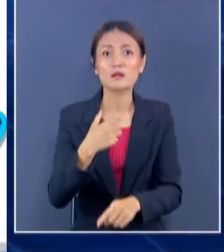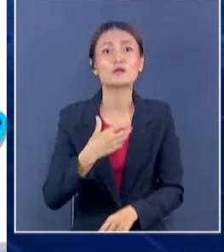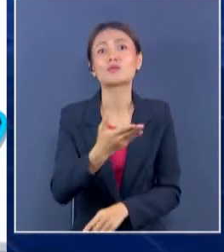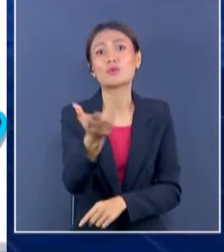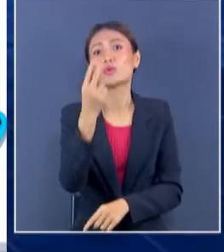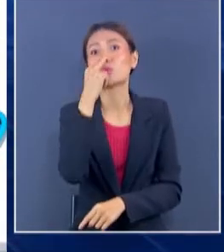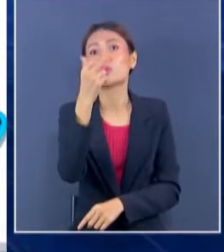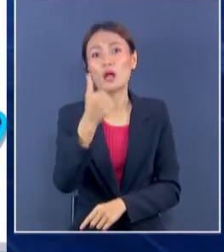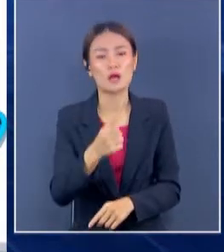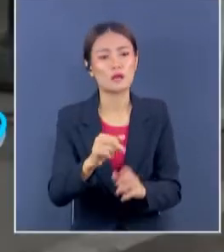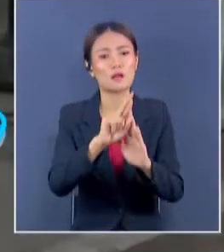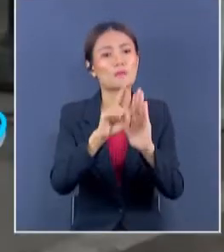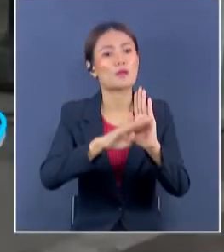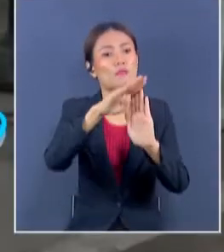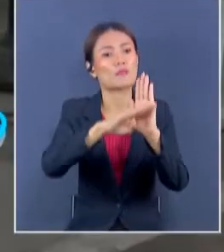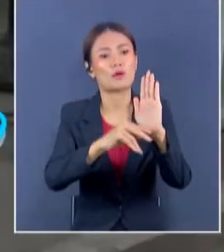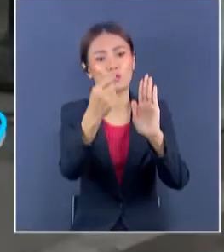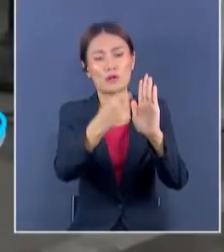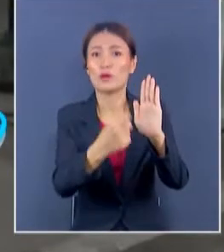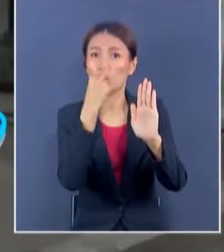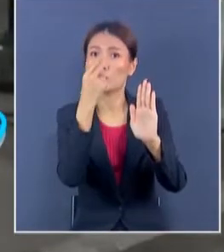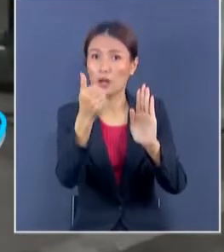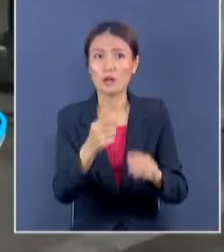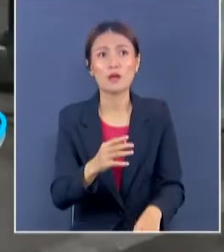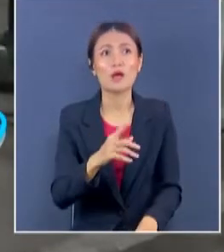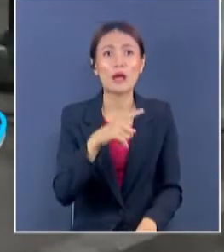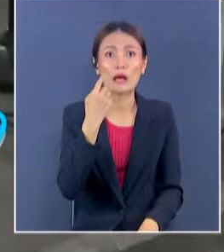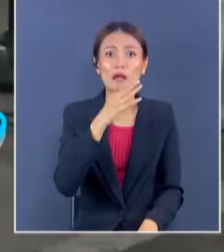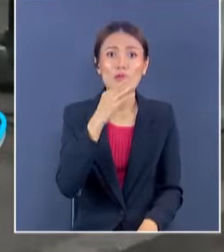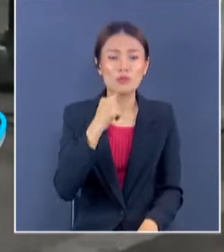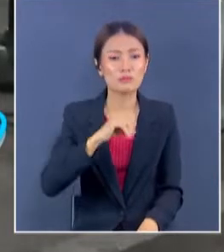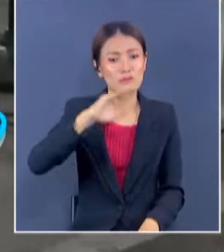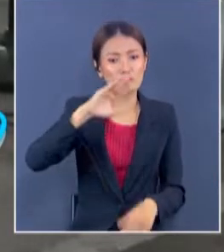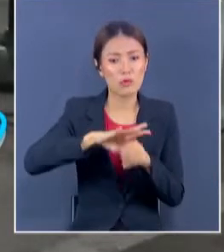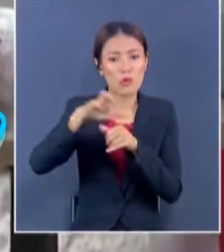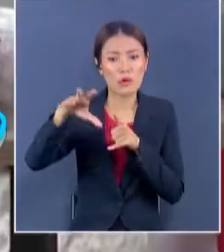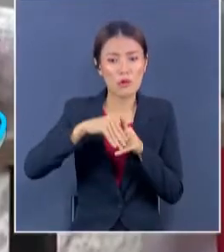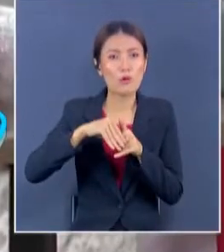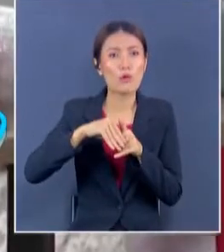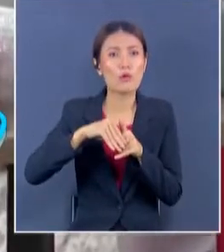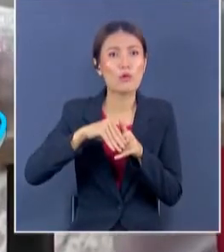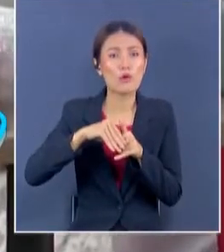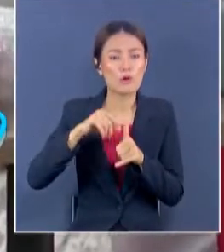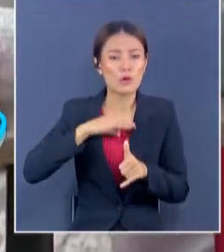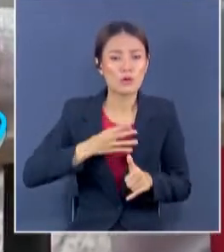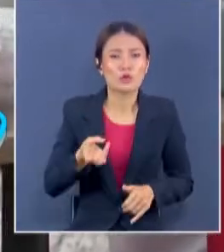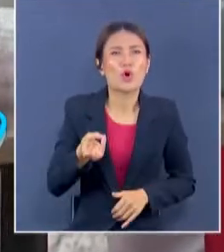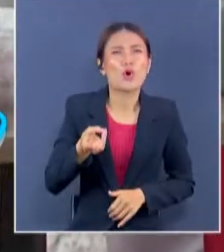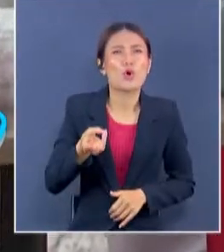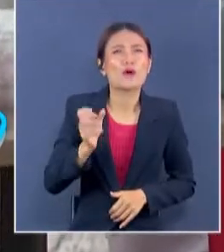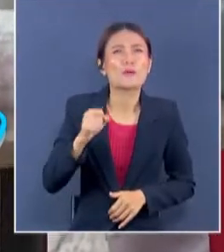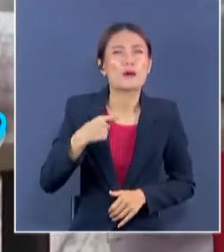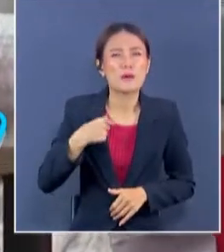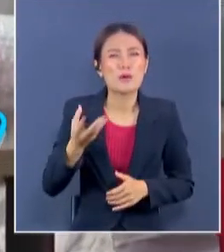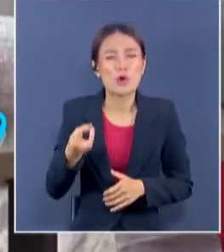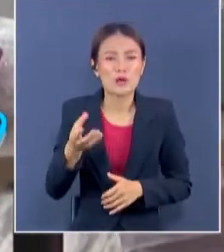พทย์ได้นะครับโดยผู้ป่วยที่ไม่มีความเสี่ยงและอาการน้อยมากเนี่ยจะจ่ายเป็นยาฟาวิพิราเวียแต่ถ้